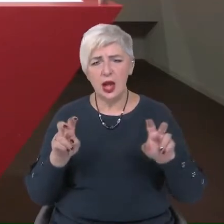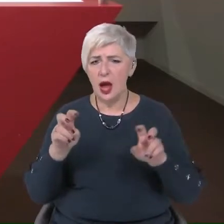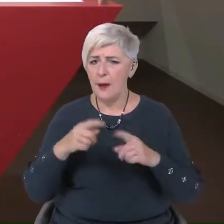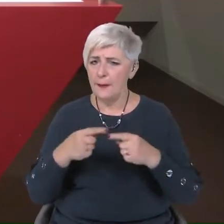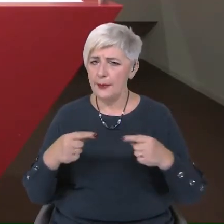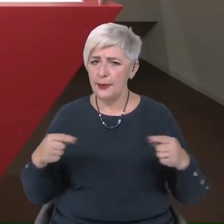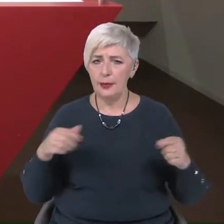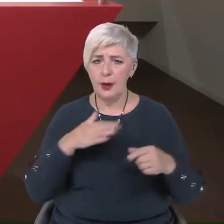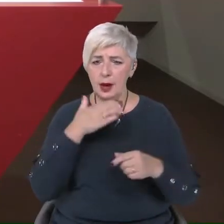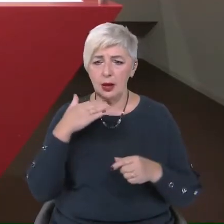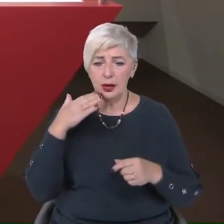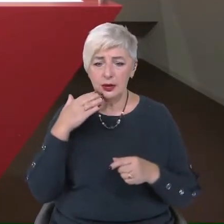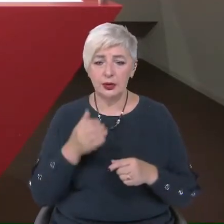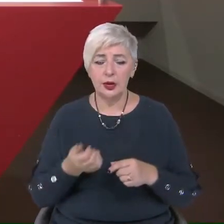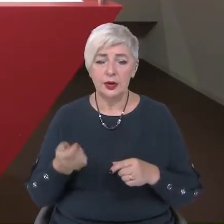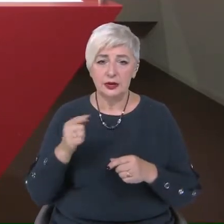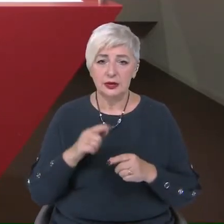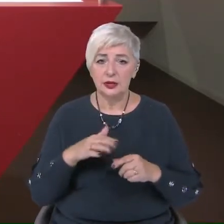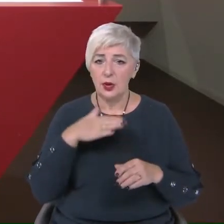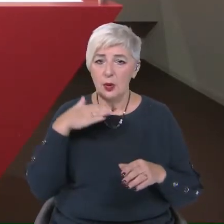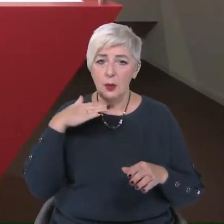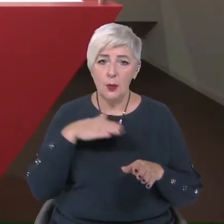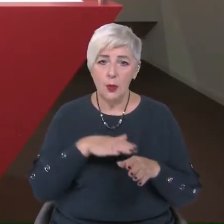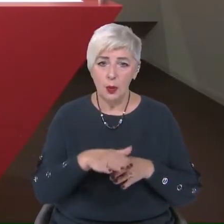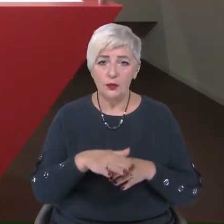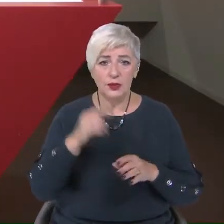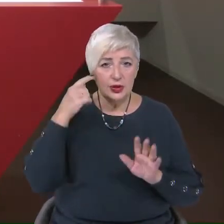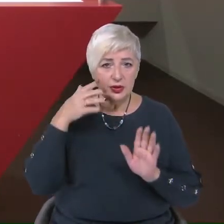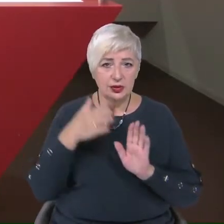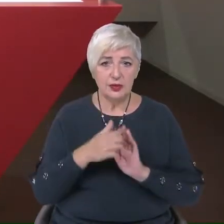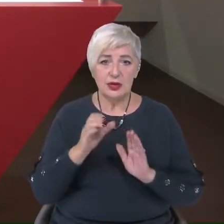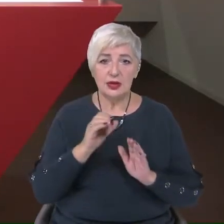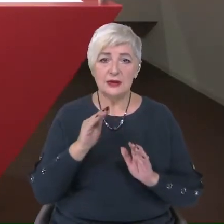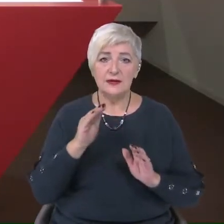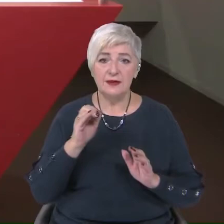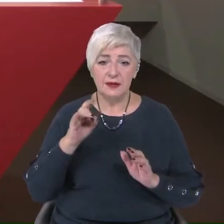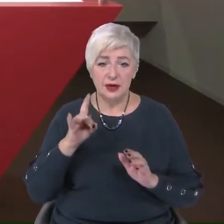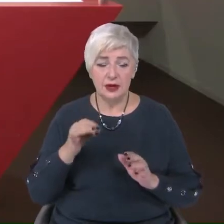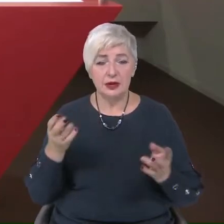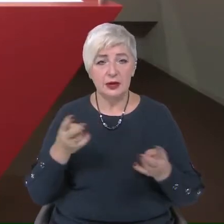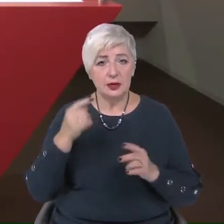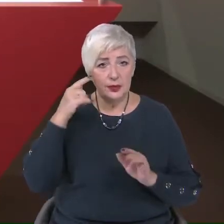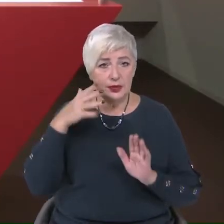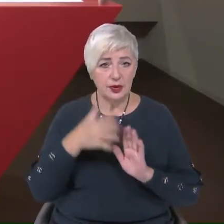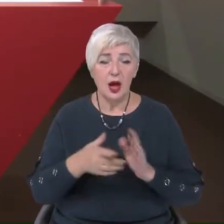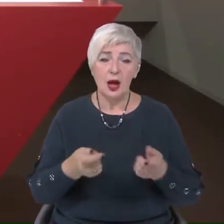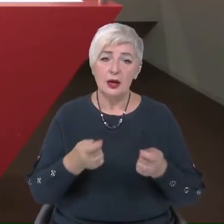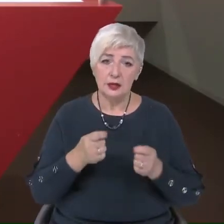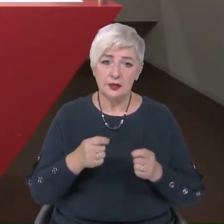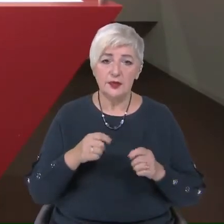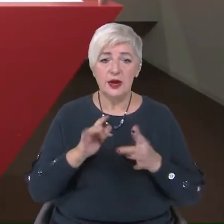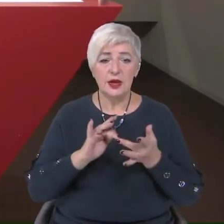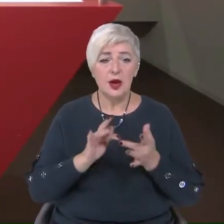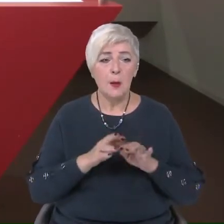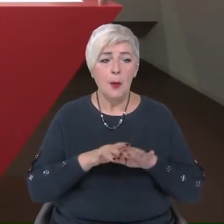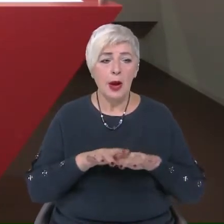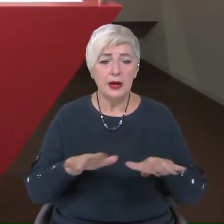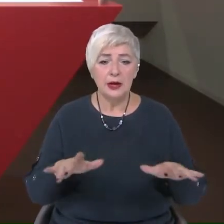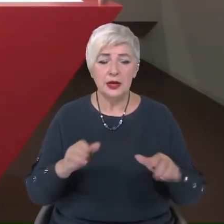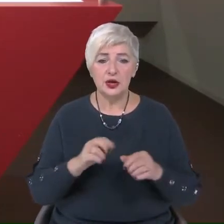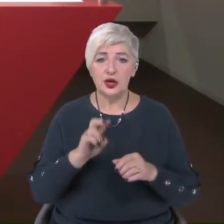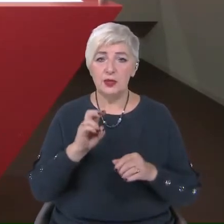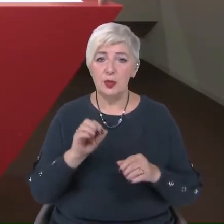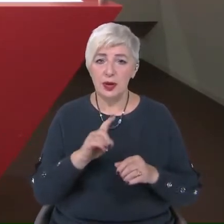для повного розуміння сфери необхідно розуміти і адміністрування мереж, і бази даних,